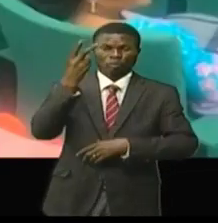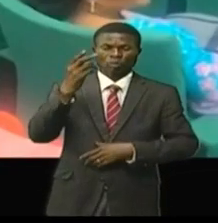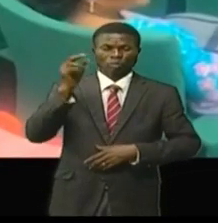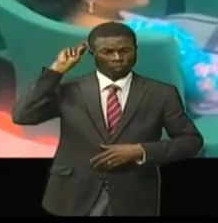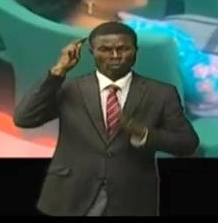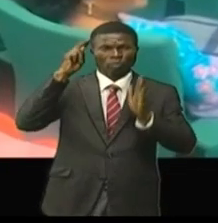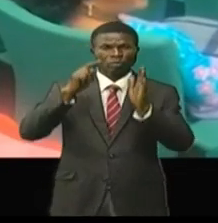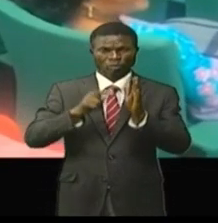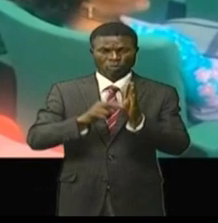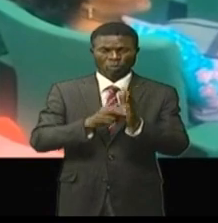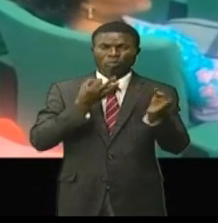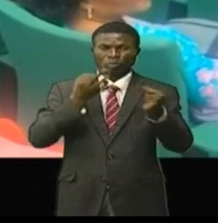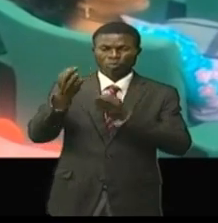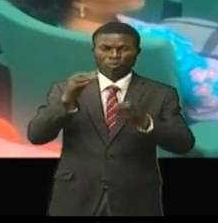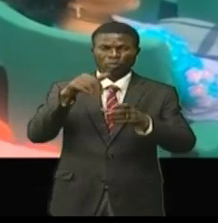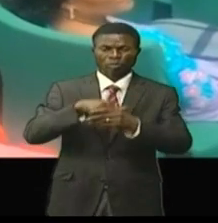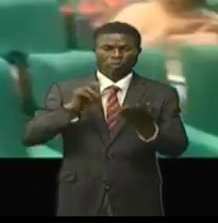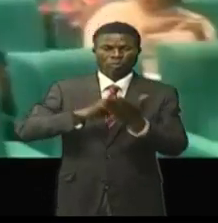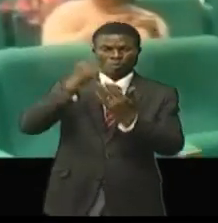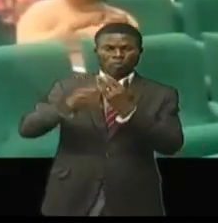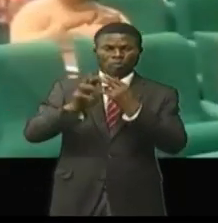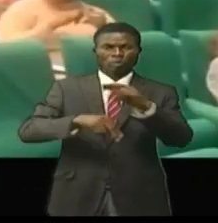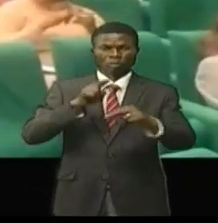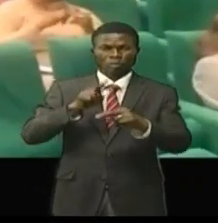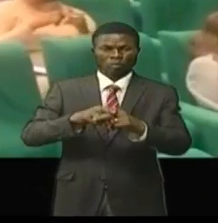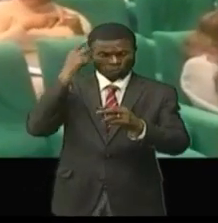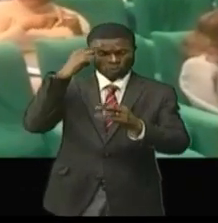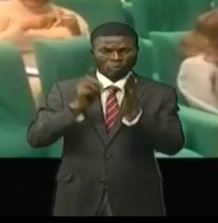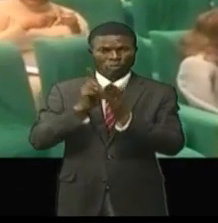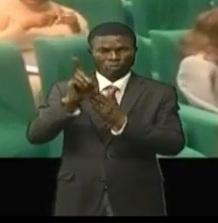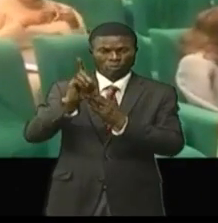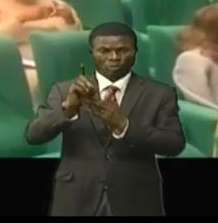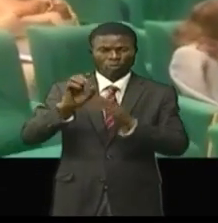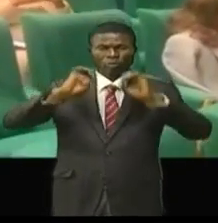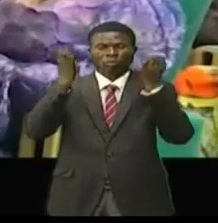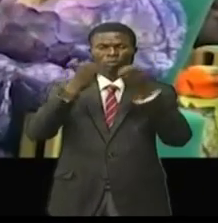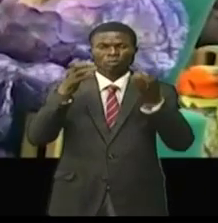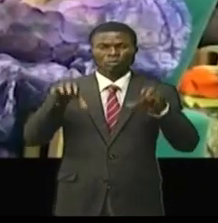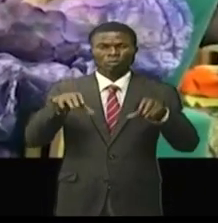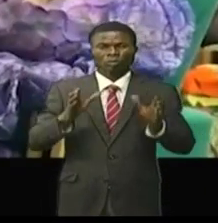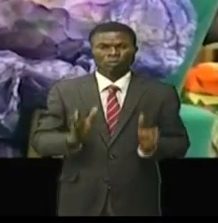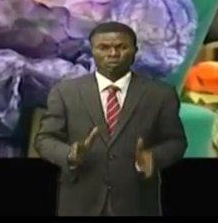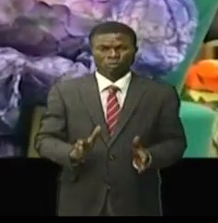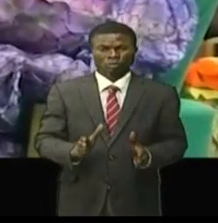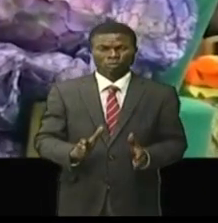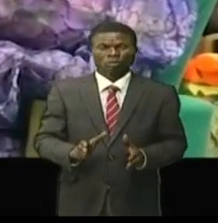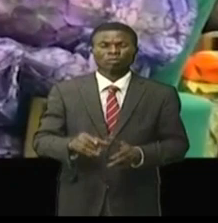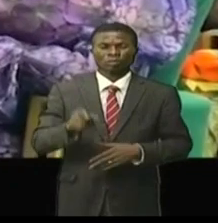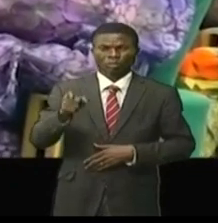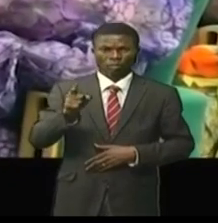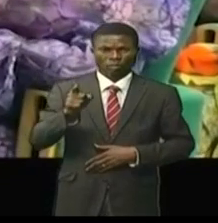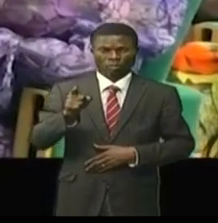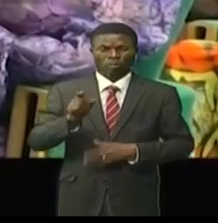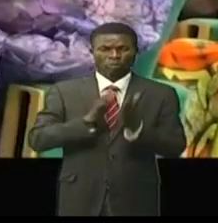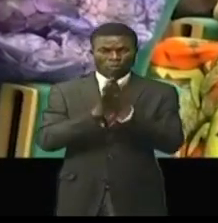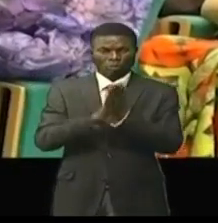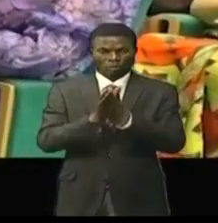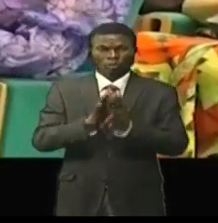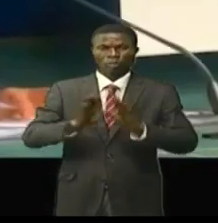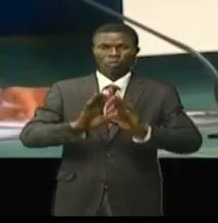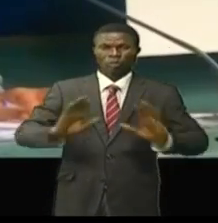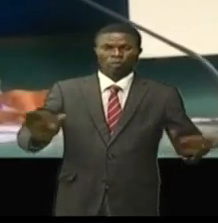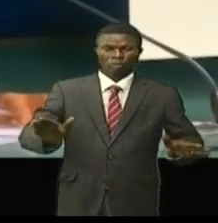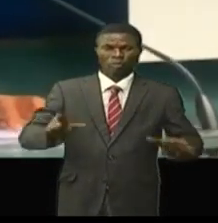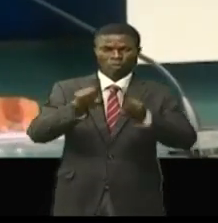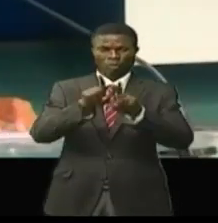gouvernement traduite à travers le Programme national pour le développement de l'entrepreneuriat congolais, PRONADEC, axé sur la